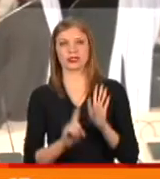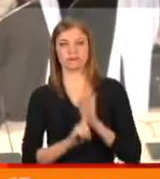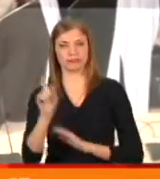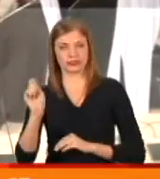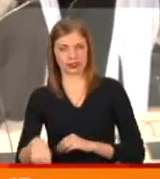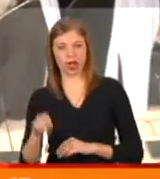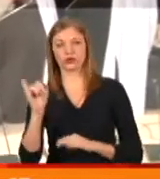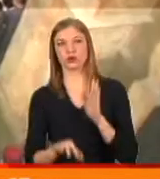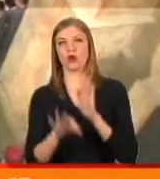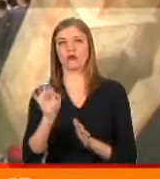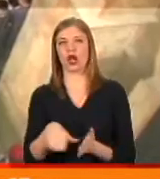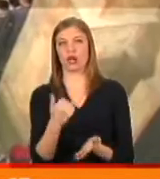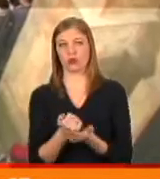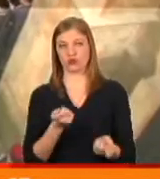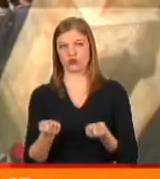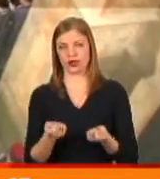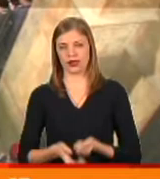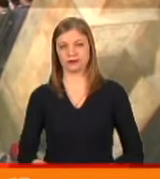і обрання очільника.